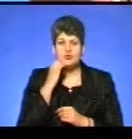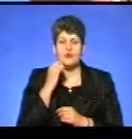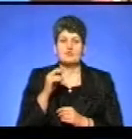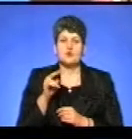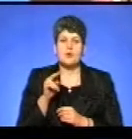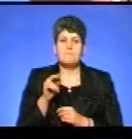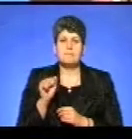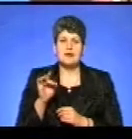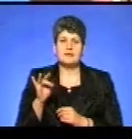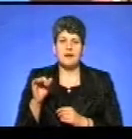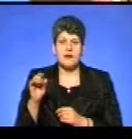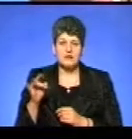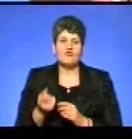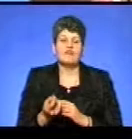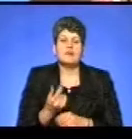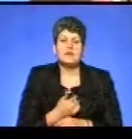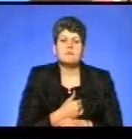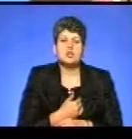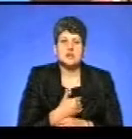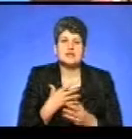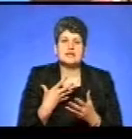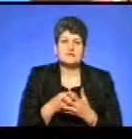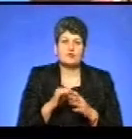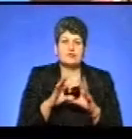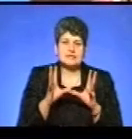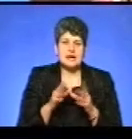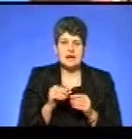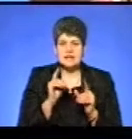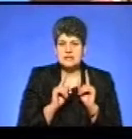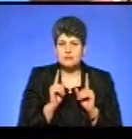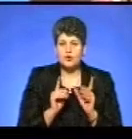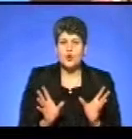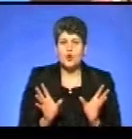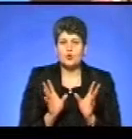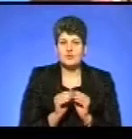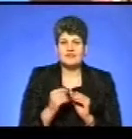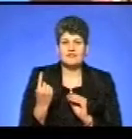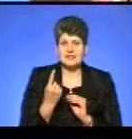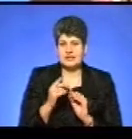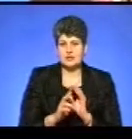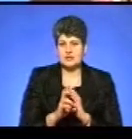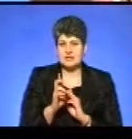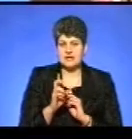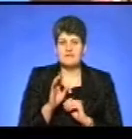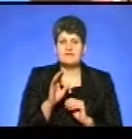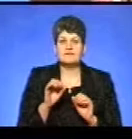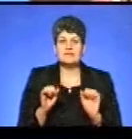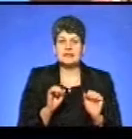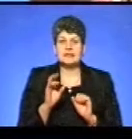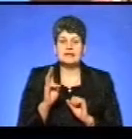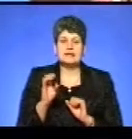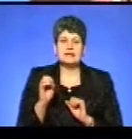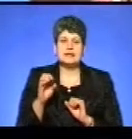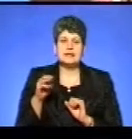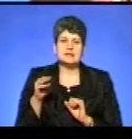Пресвятої Богородиці, які виявили бажання на своїх загальних парафіяльних зборах об'єднатися в єдину церкву, владика Нестор, керуючий